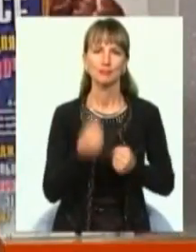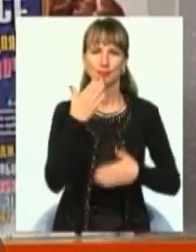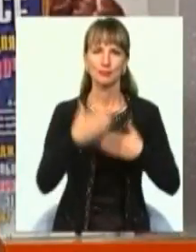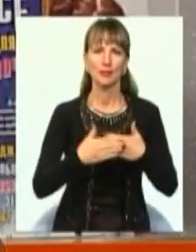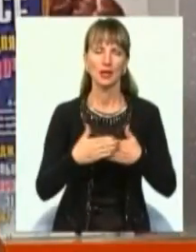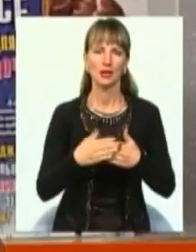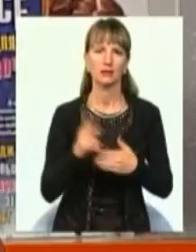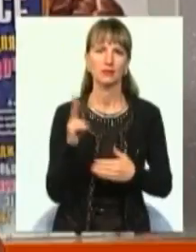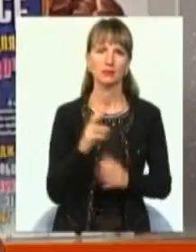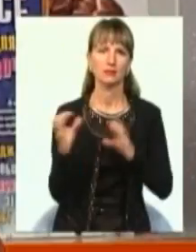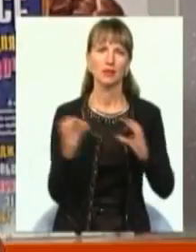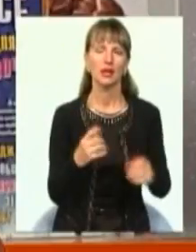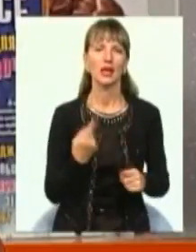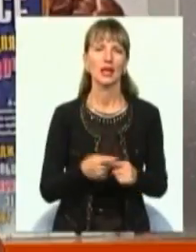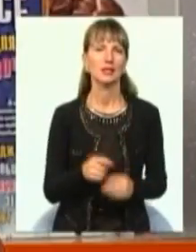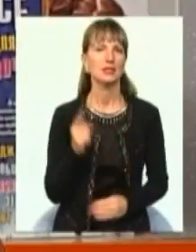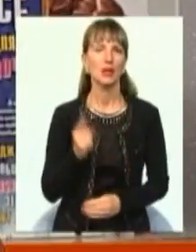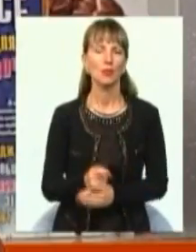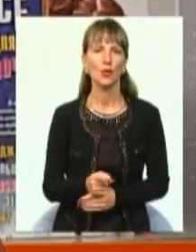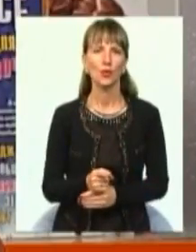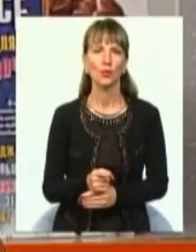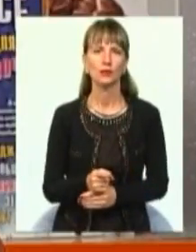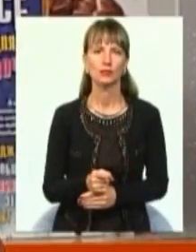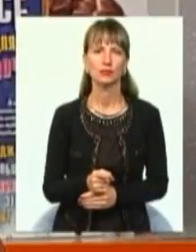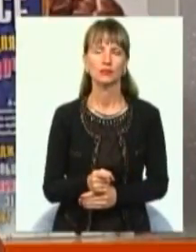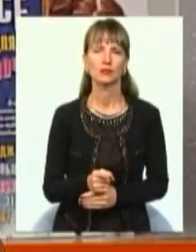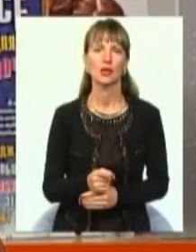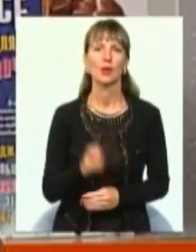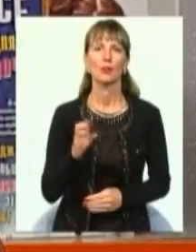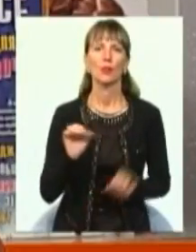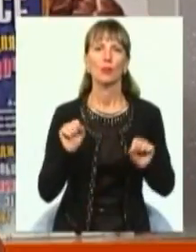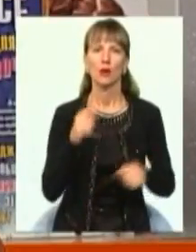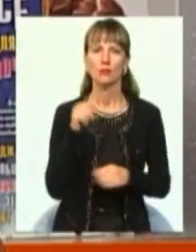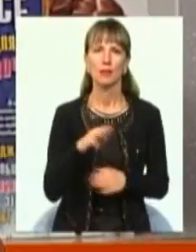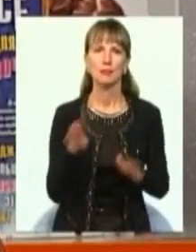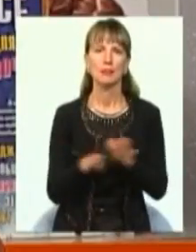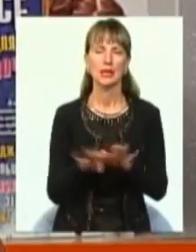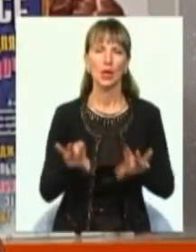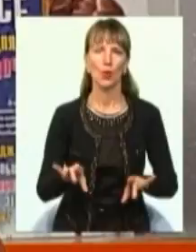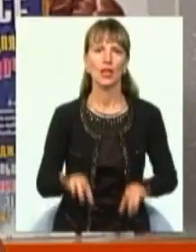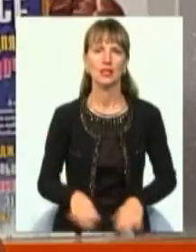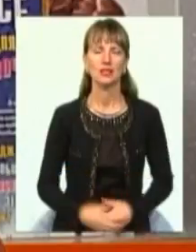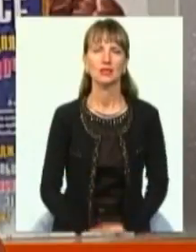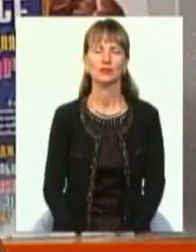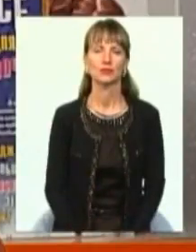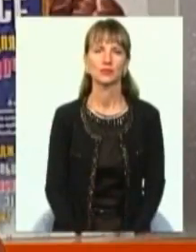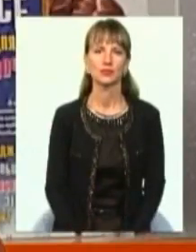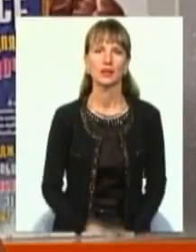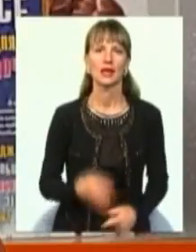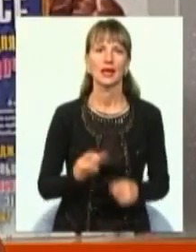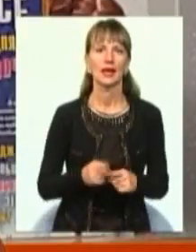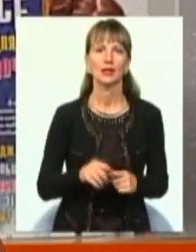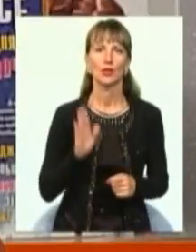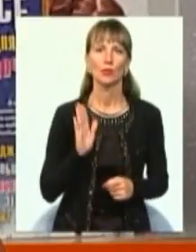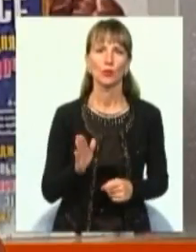транспортом? Це також заборонено робити, бо можна потрапити під колеса, і це буде не